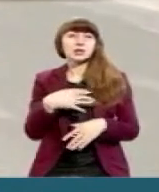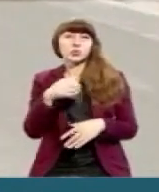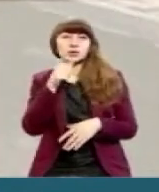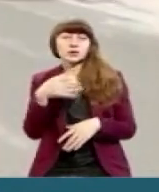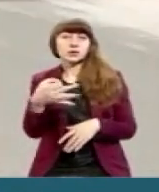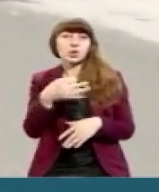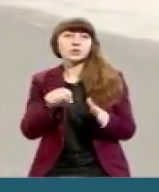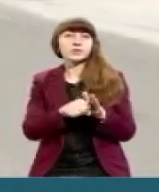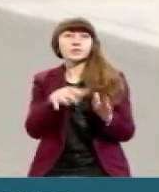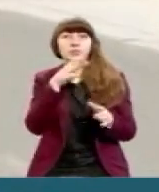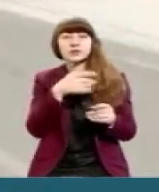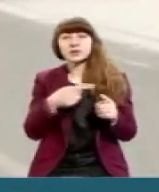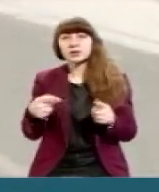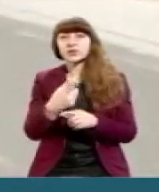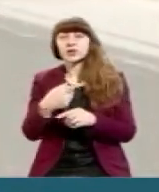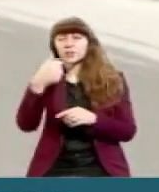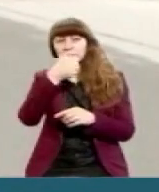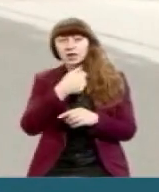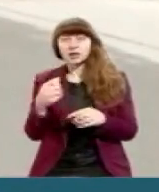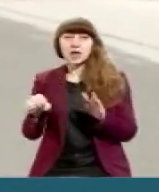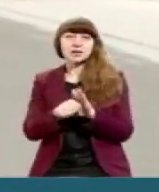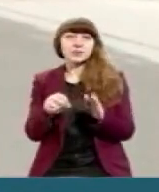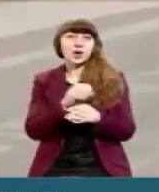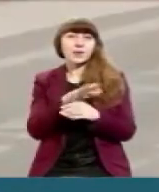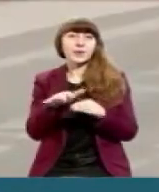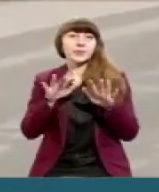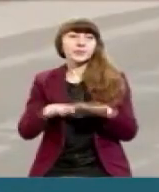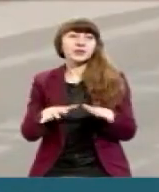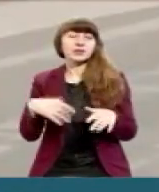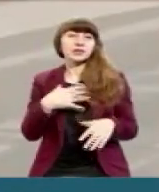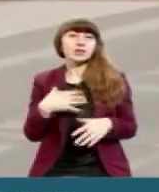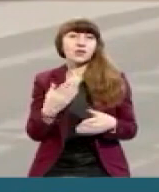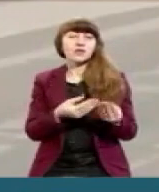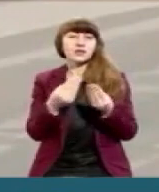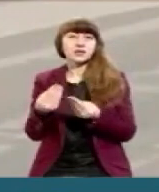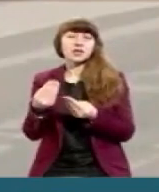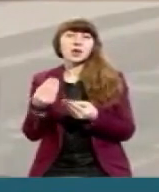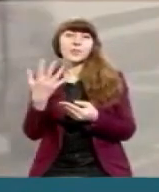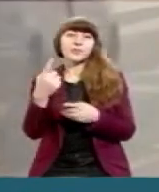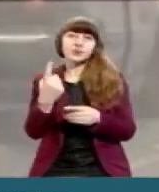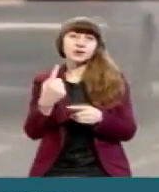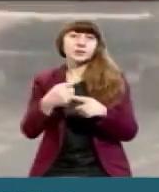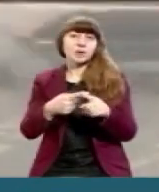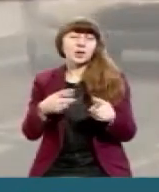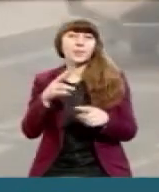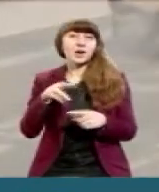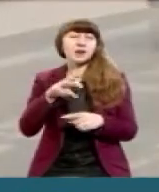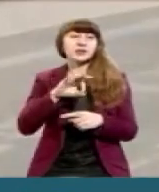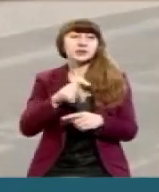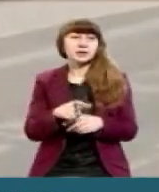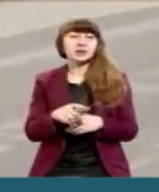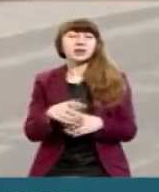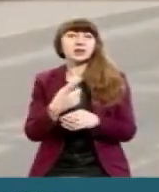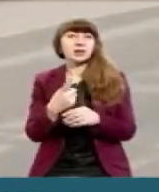жылы жергілікті маңызы бар автомобиль жолдарын қыс мезгілінде күтіп ұстауға бюджеттен 1,5 миллиард теңге бөлінген. Оның ішінде